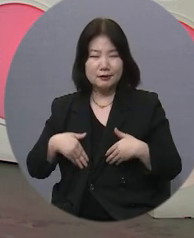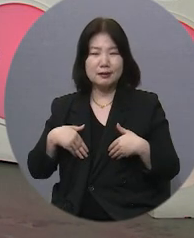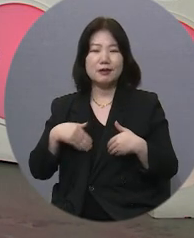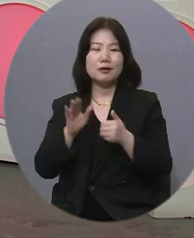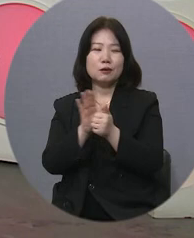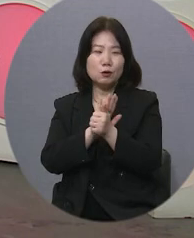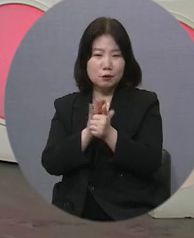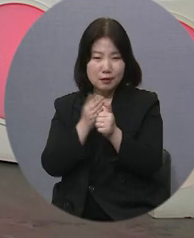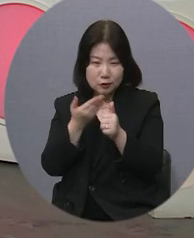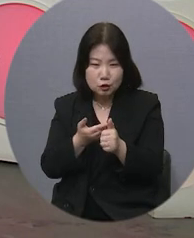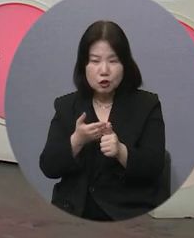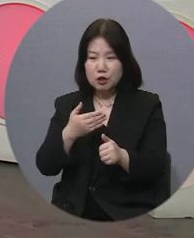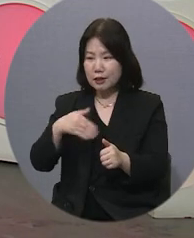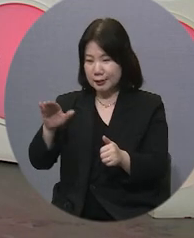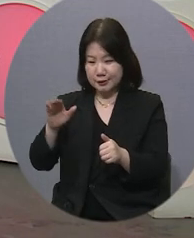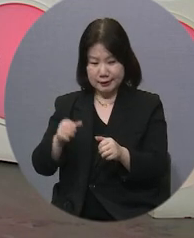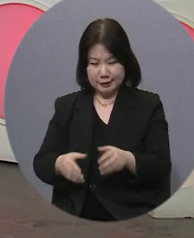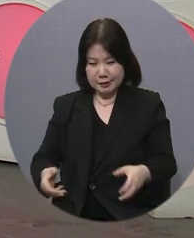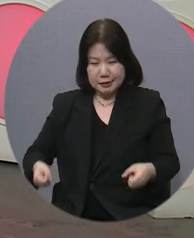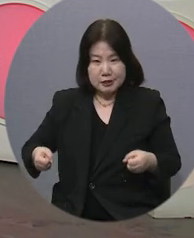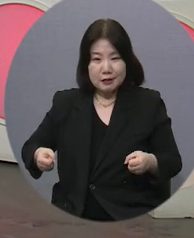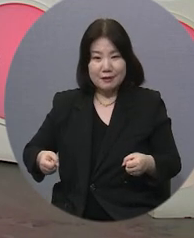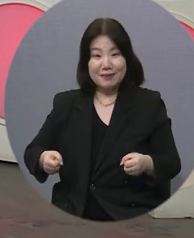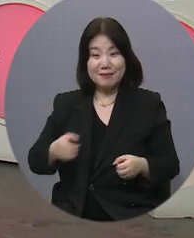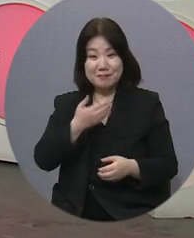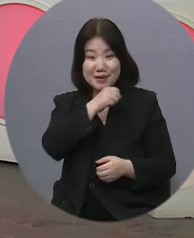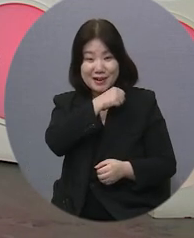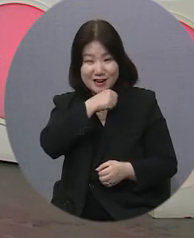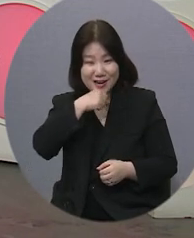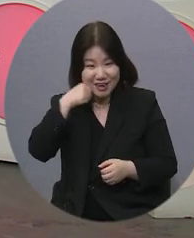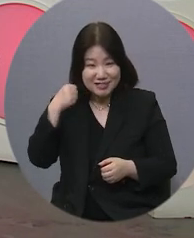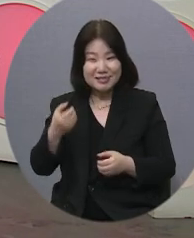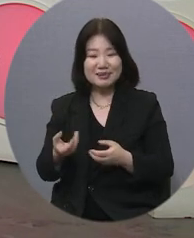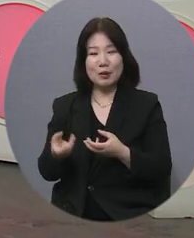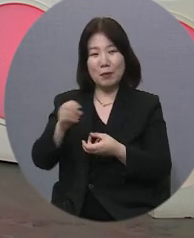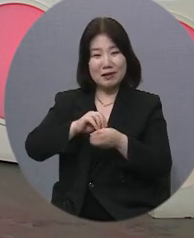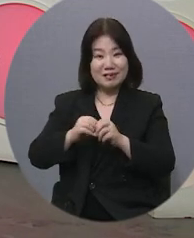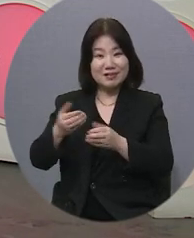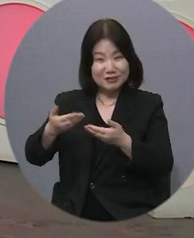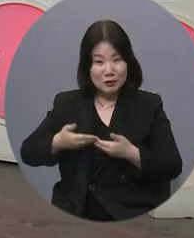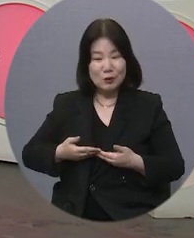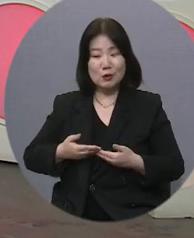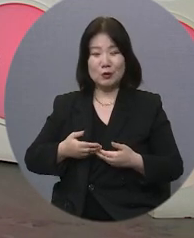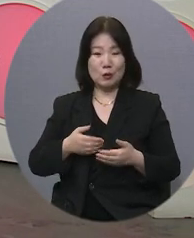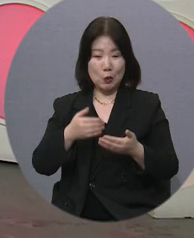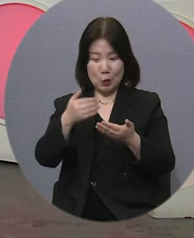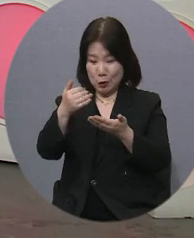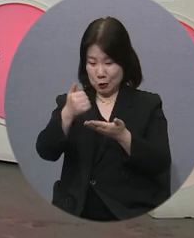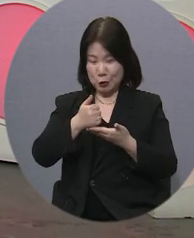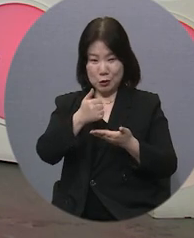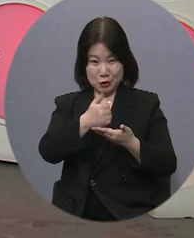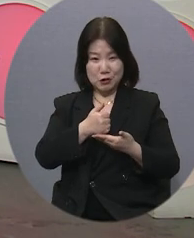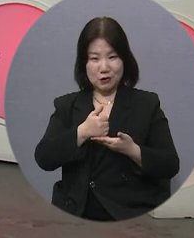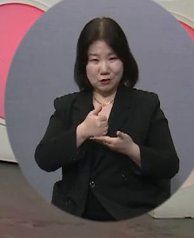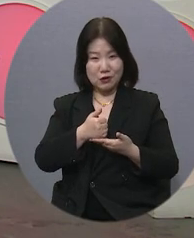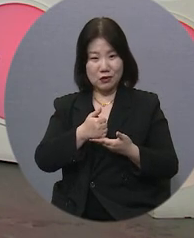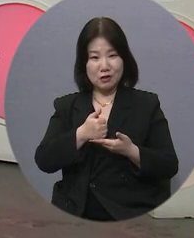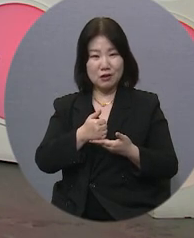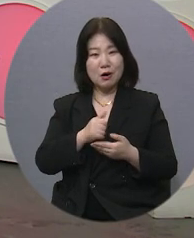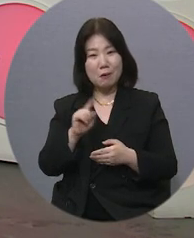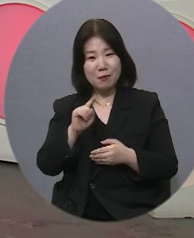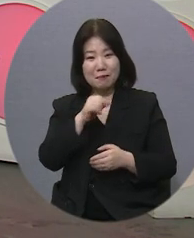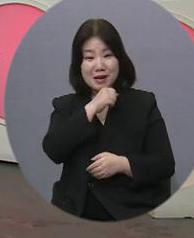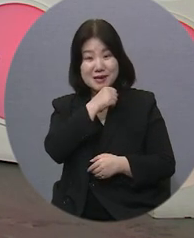돌봐 주시고 가는 길에 두 손 무겁게 그렇죠. 이렇게 주시고 또 오시는 손님들마다에게도 막